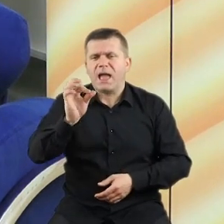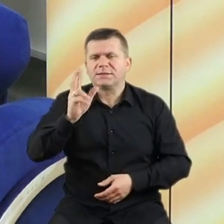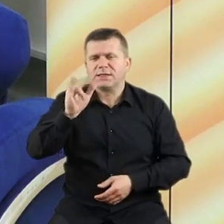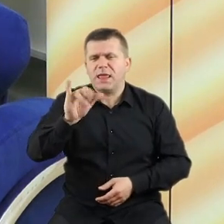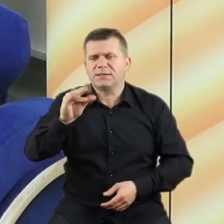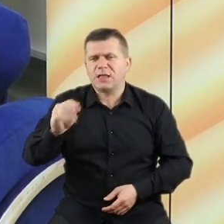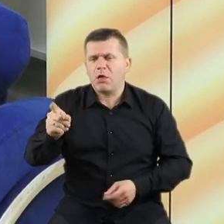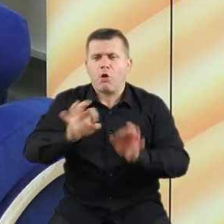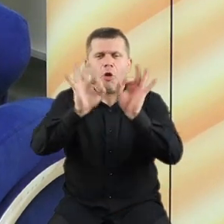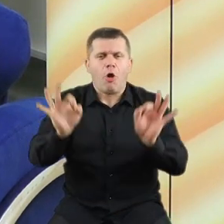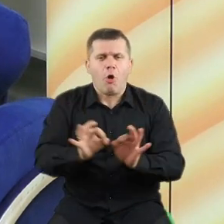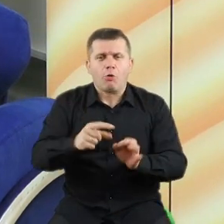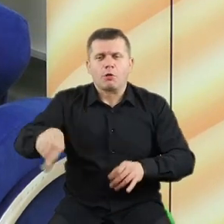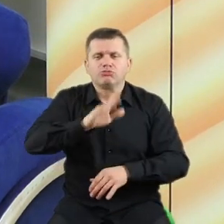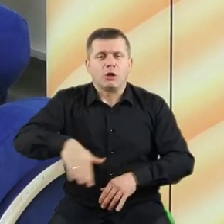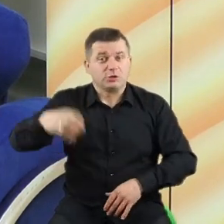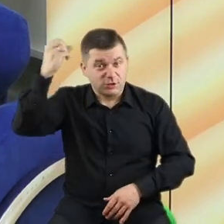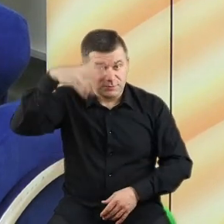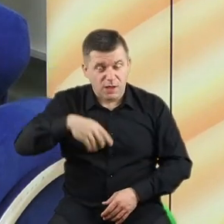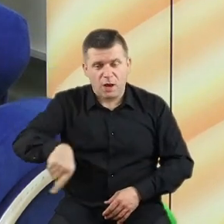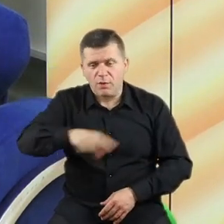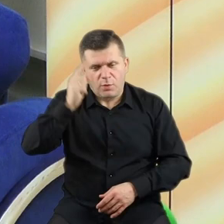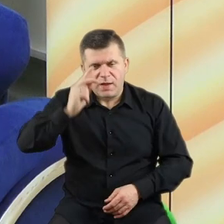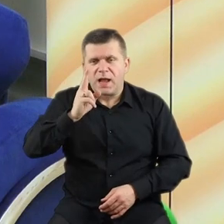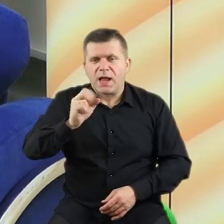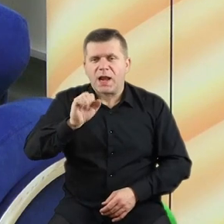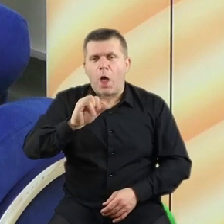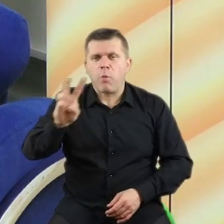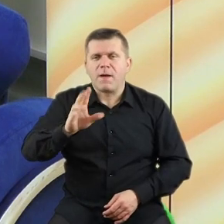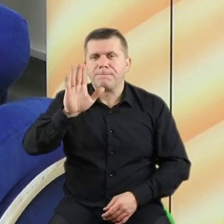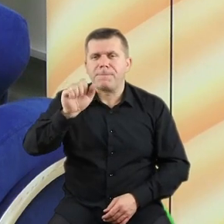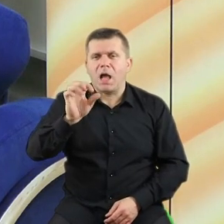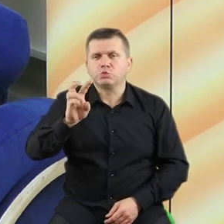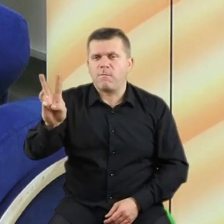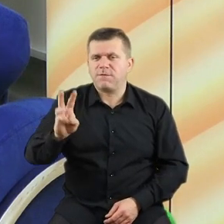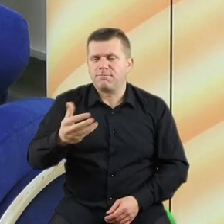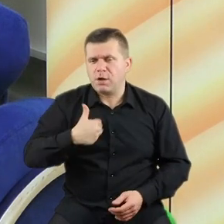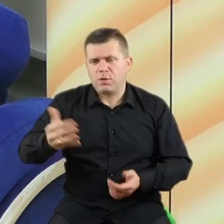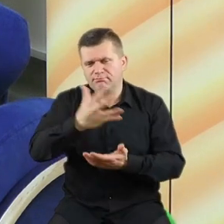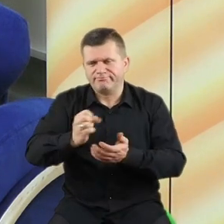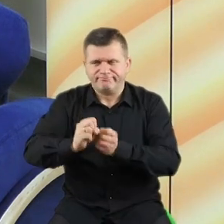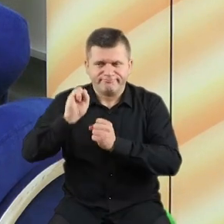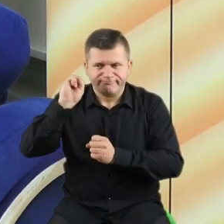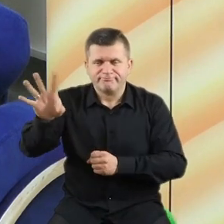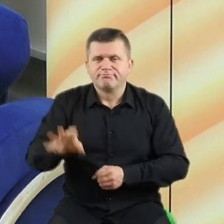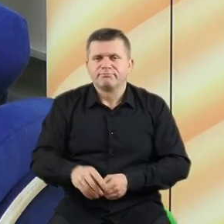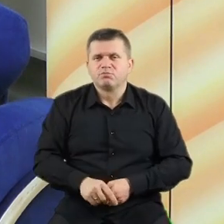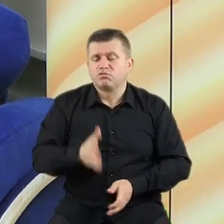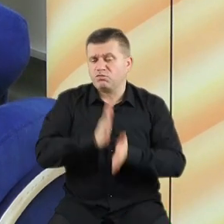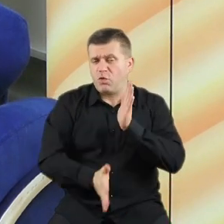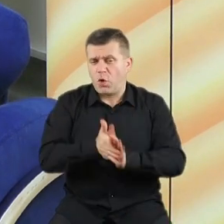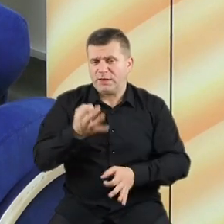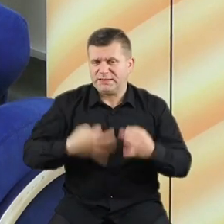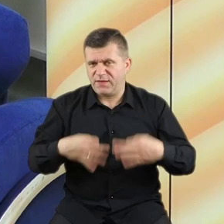takie ogólne, bo to były dzieci z Hiszpanii, ale głównie z kraju Basków, były wysłane w